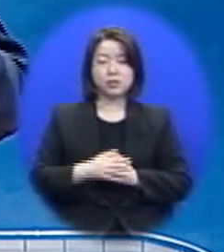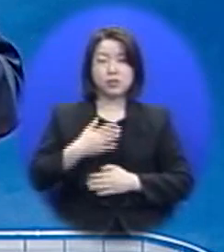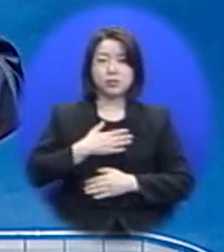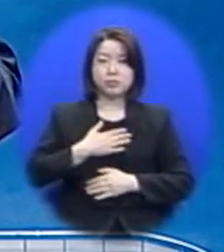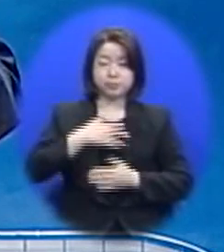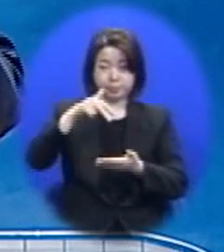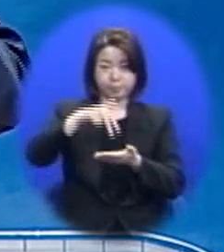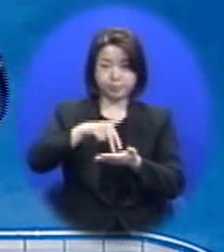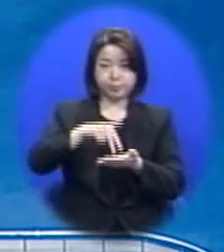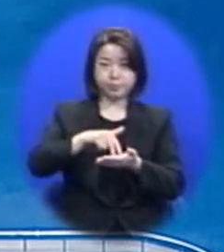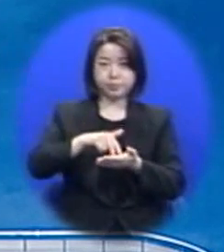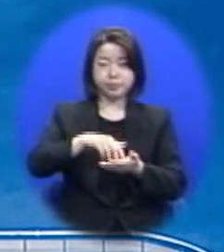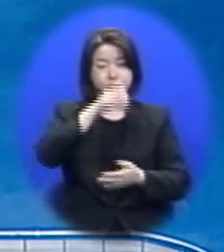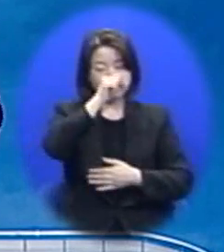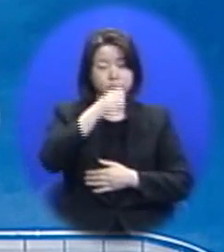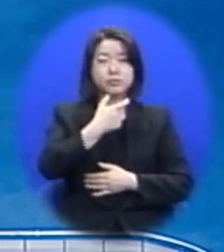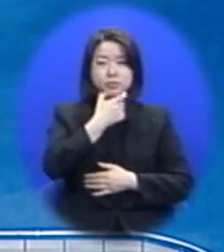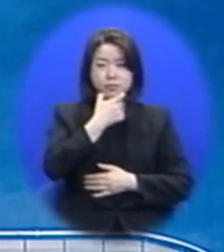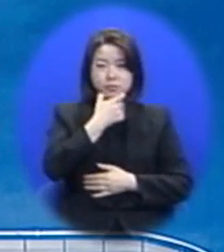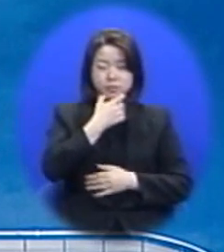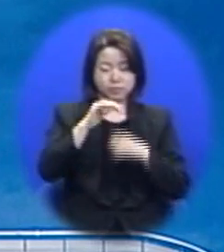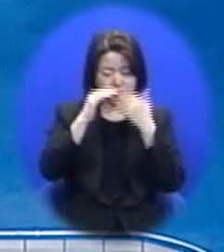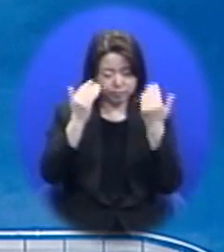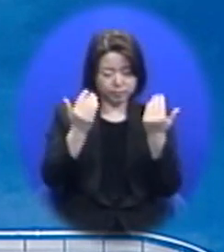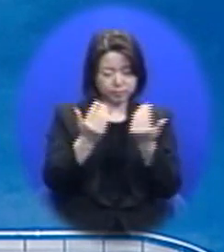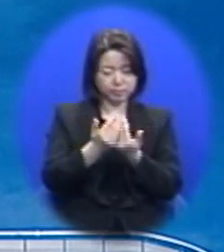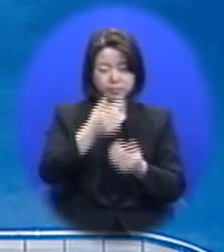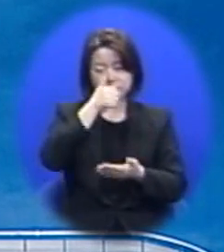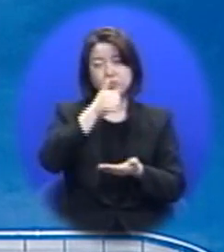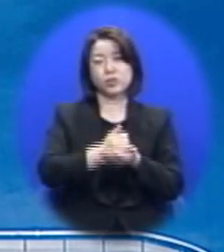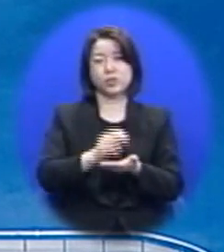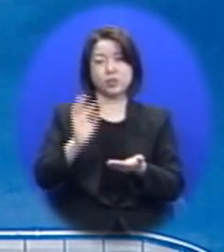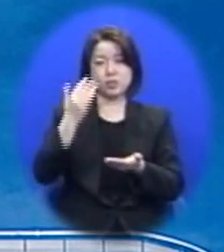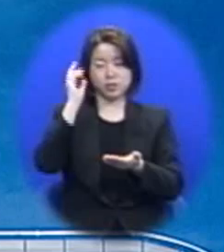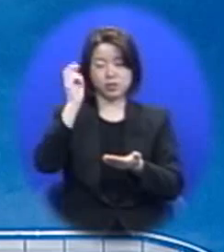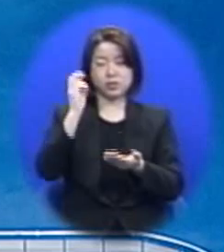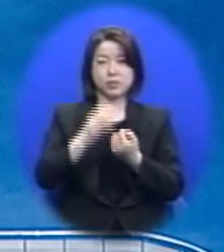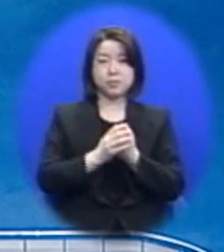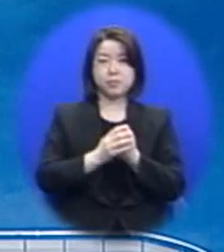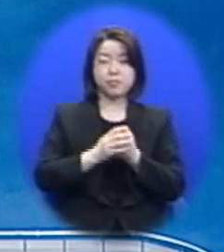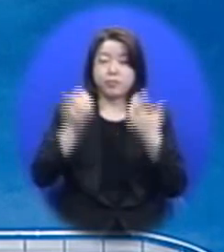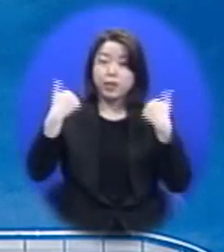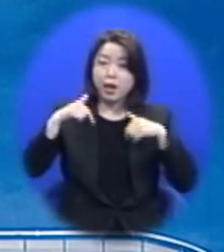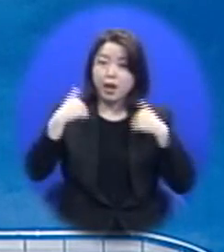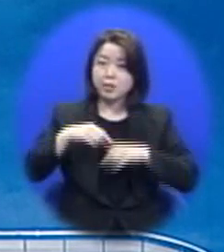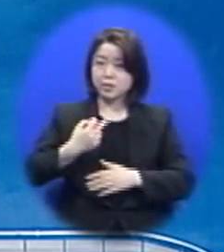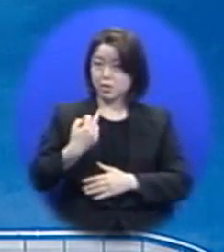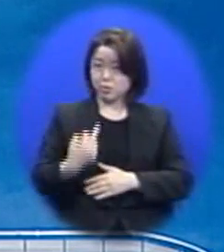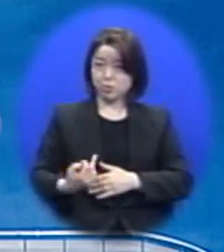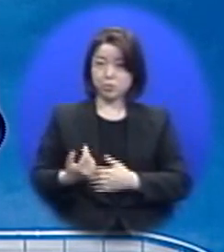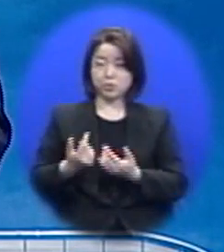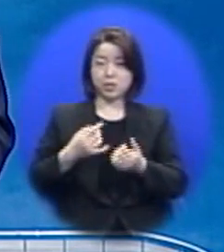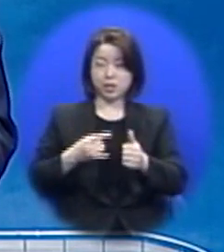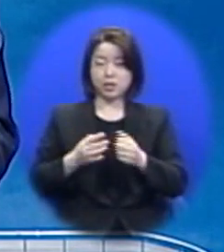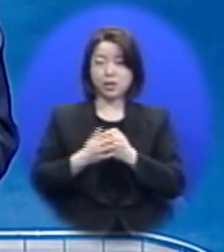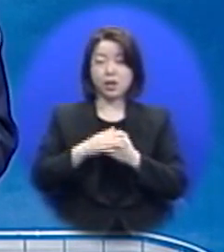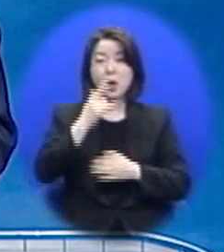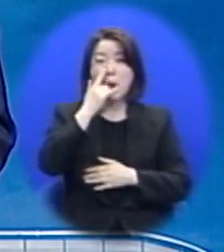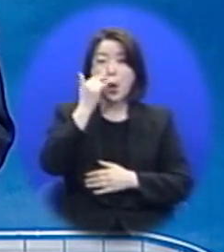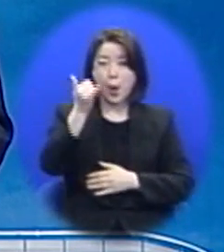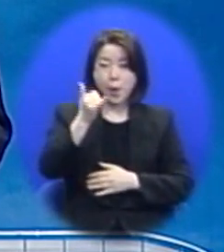저에게 있어서는 좋고 싫은 것 자체가 죄였어요. 항상 동생들에게 어머니,